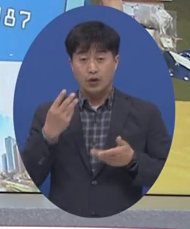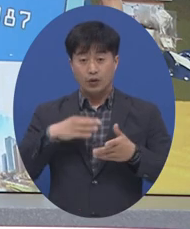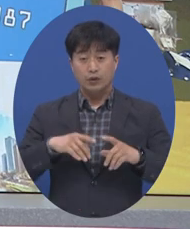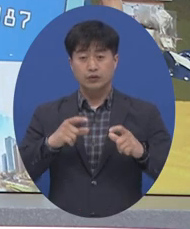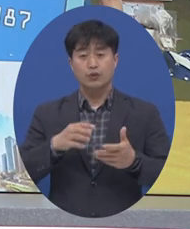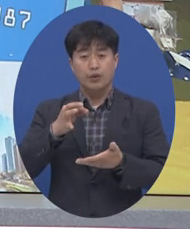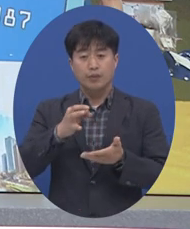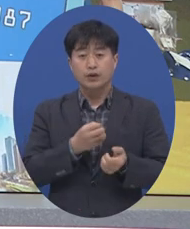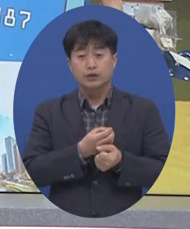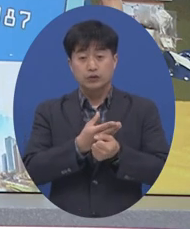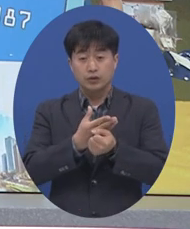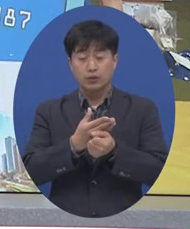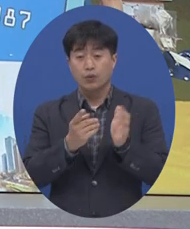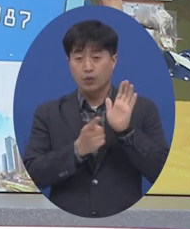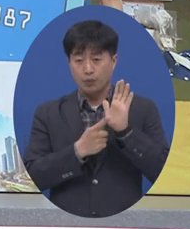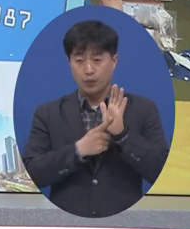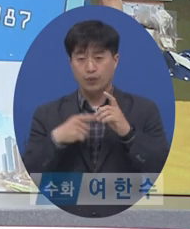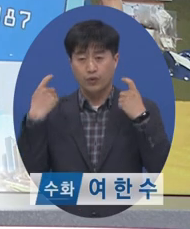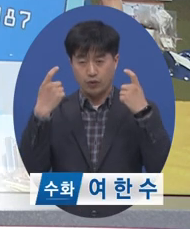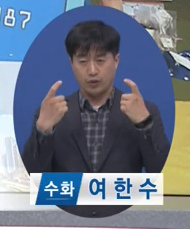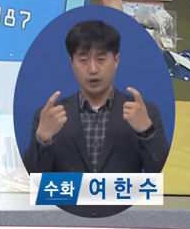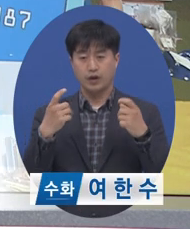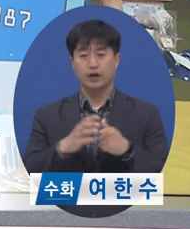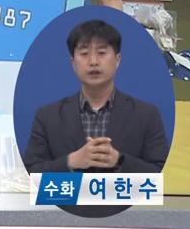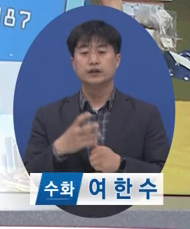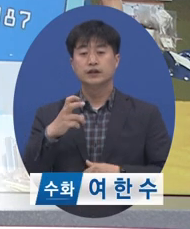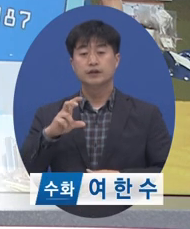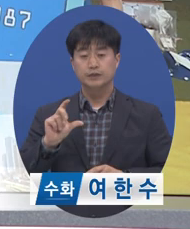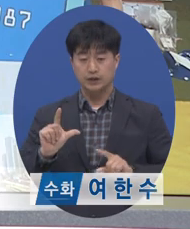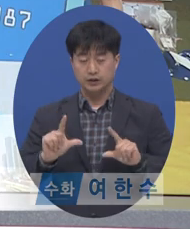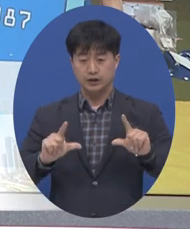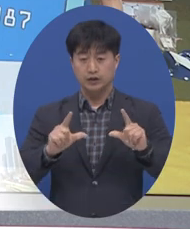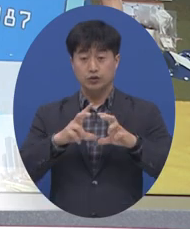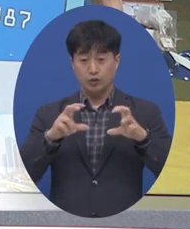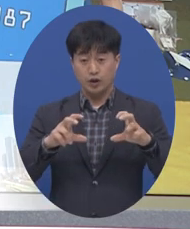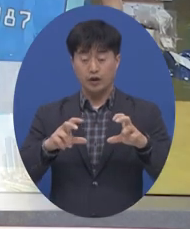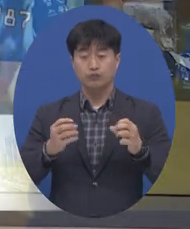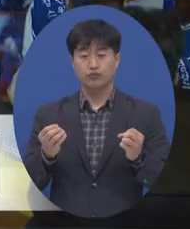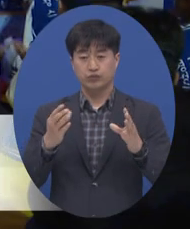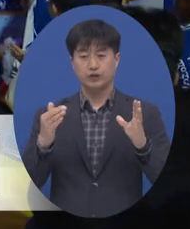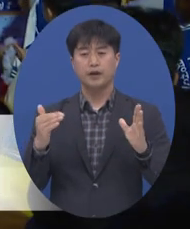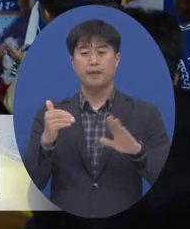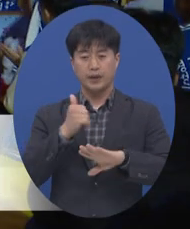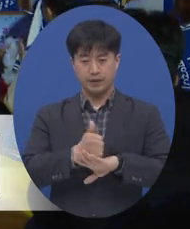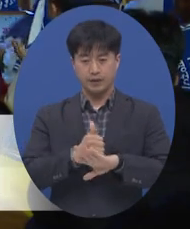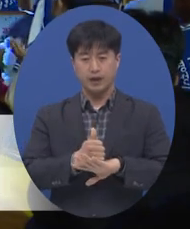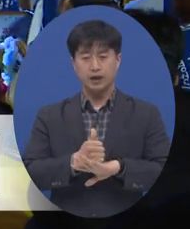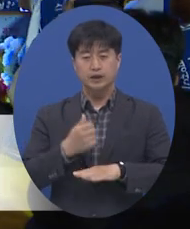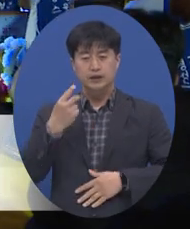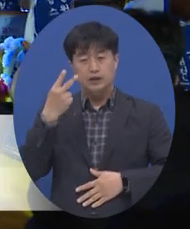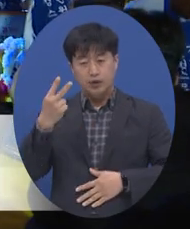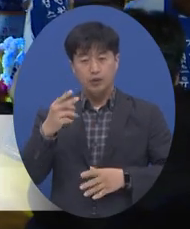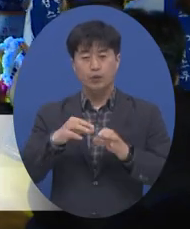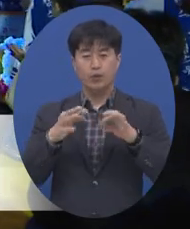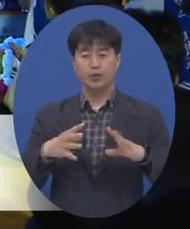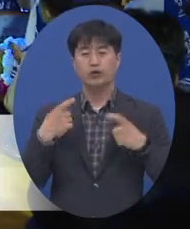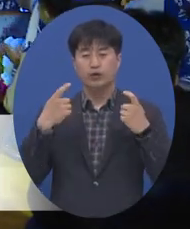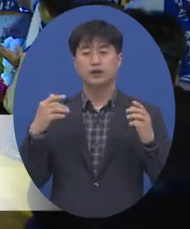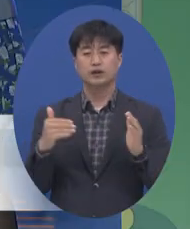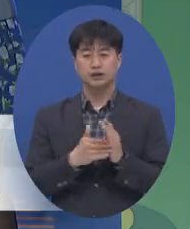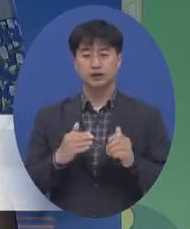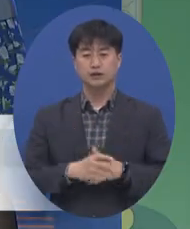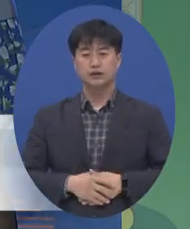경기 지역 화폐를 알리기 위한 홍보 게릴라 투어가 27일 성남에서 열린 행사를 끝으로 2개월여에 걸친 대장정을